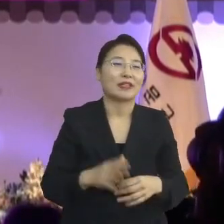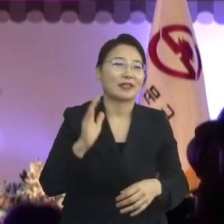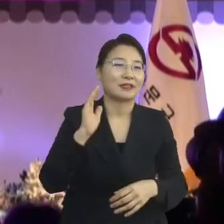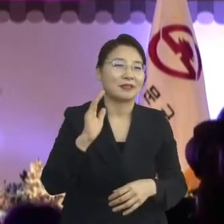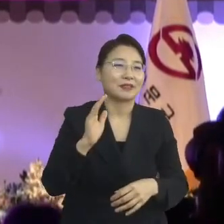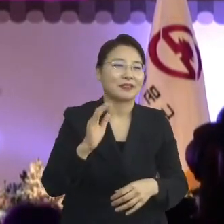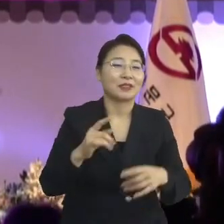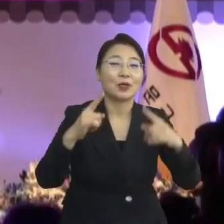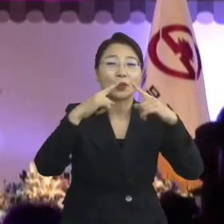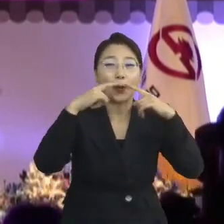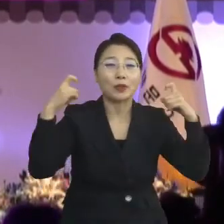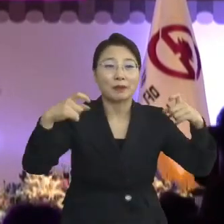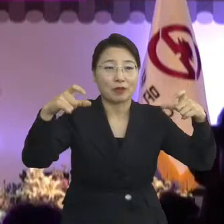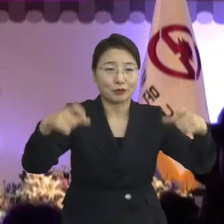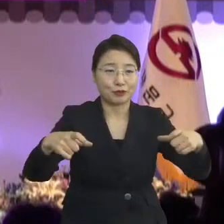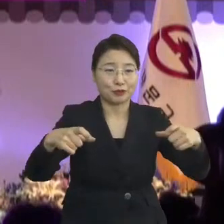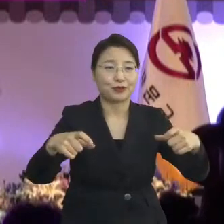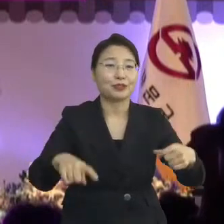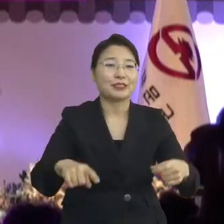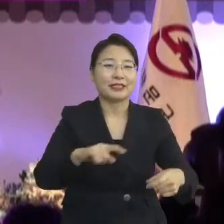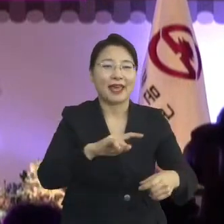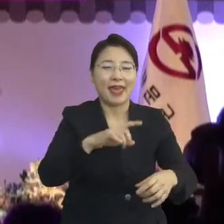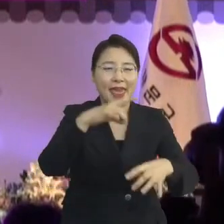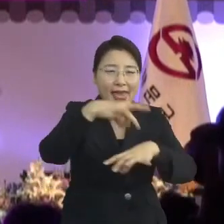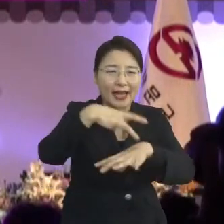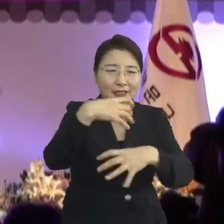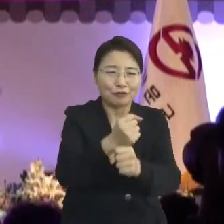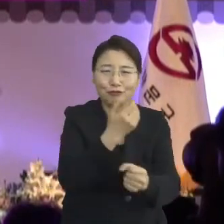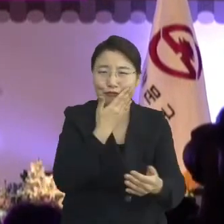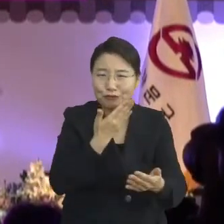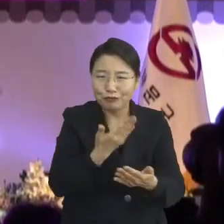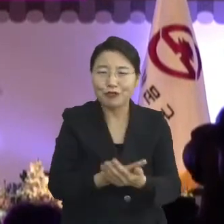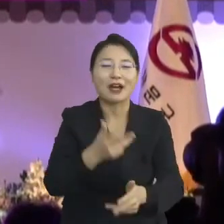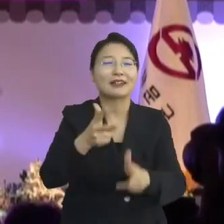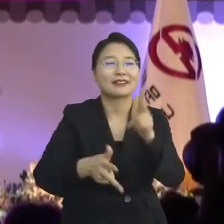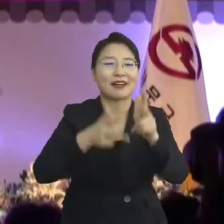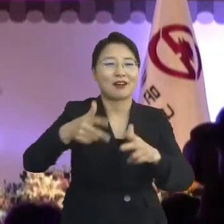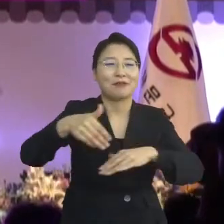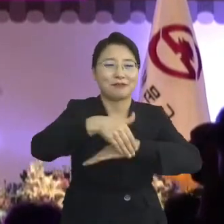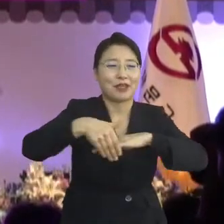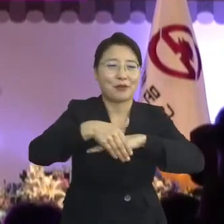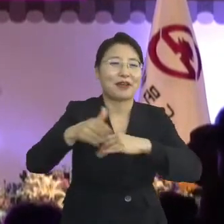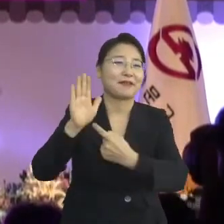동대문구의 핵심 전략 사업을 간략히 말씀드리겠습니다.